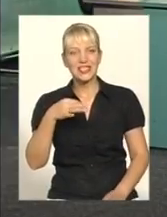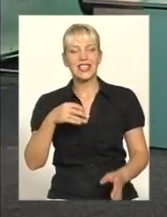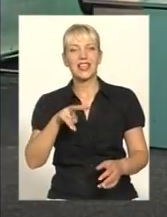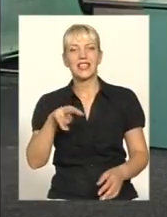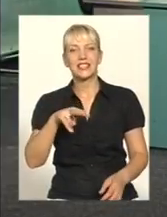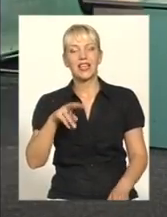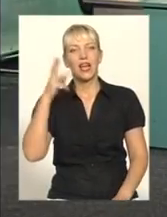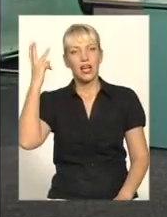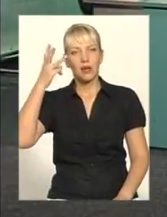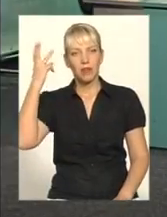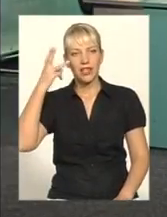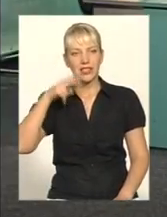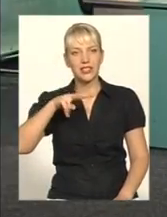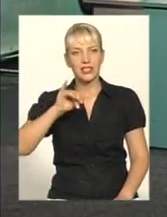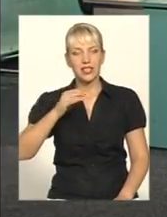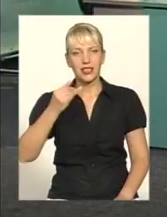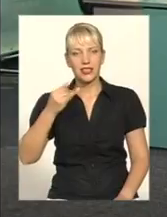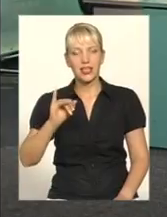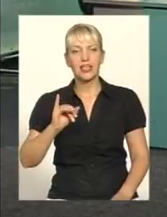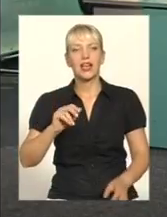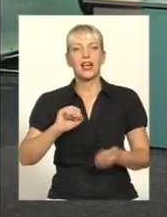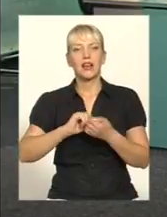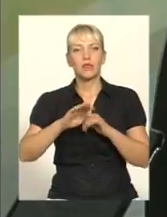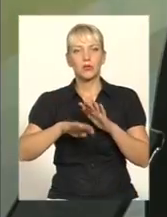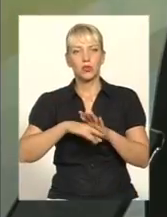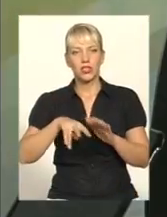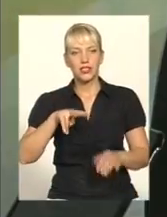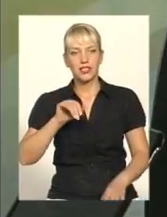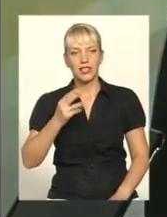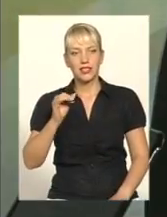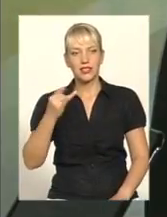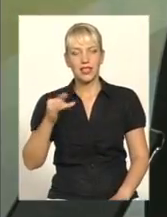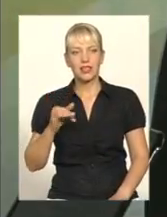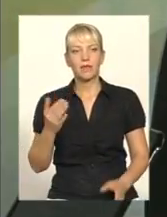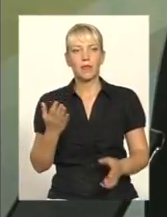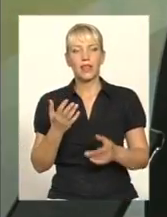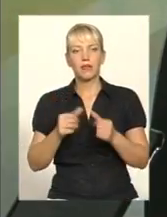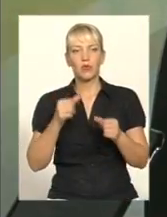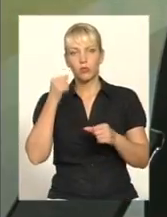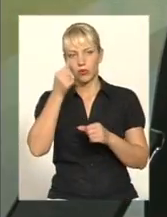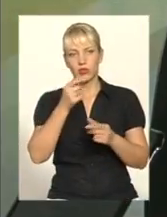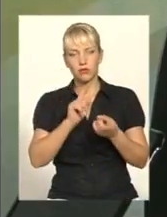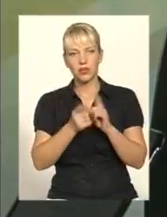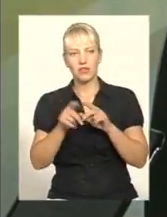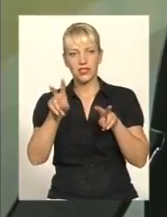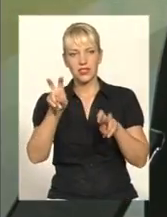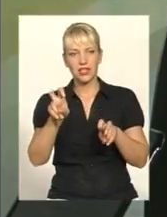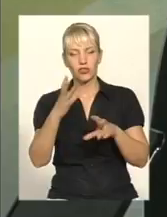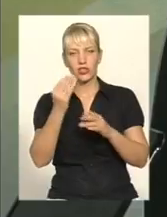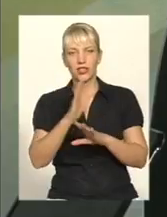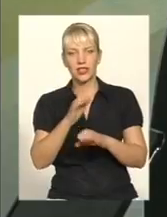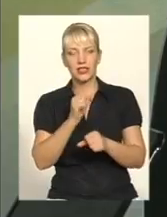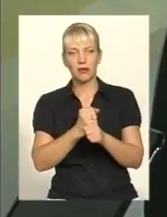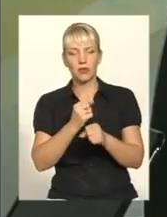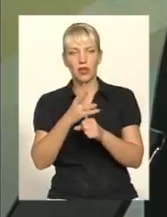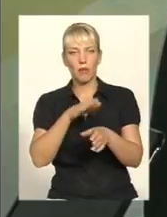Хмельницький ліцей-інтернат, Кам'янець-Подільський ліцей-інтернат Славутинка, який змінив у минулому році свій статус, і ще не запрацював, скажімо,